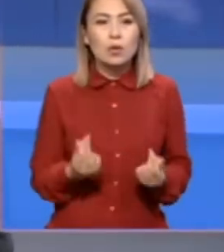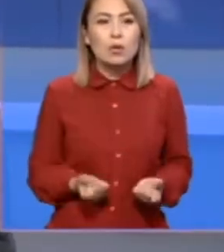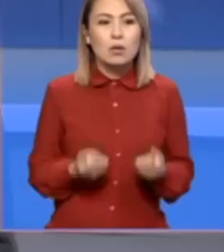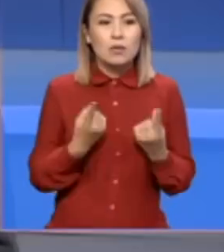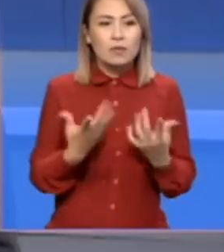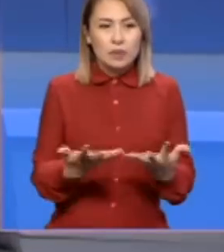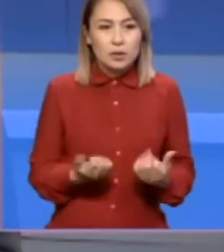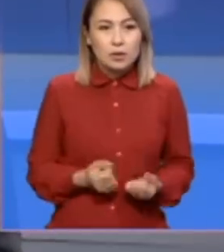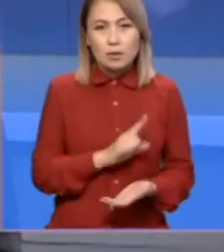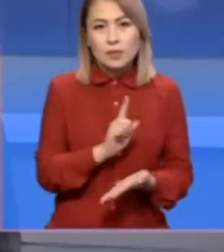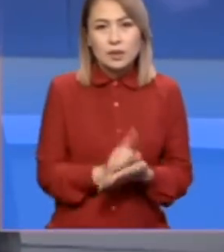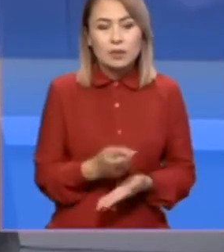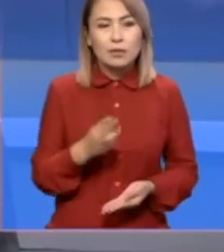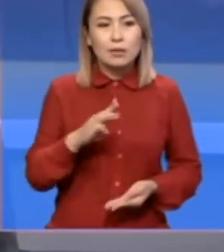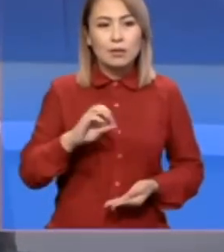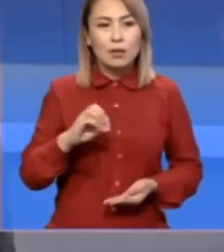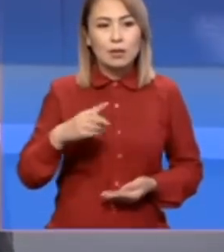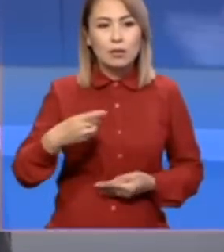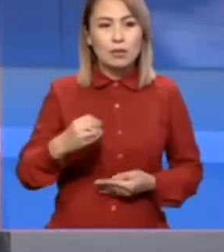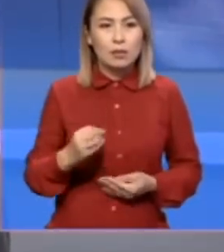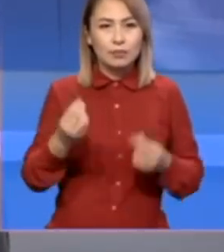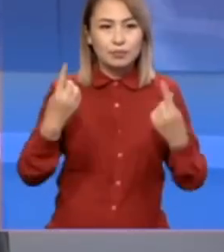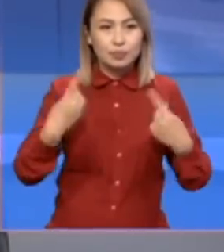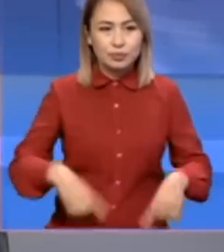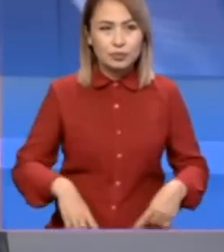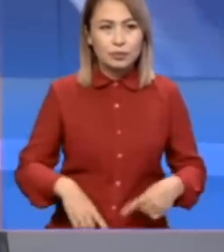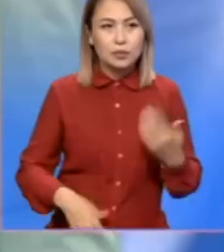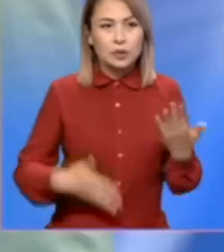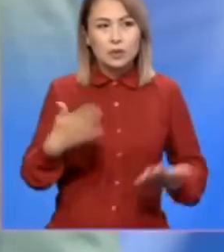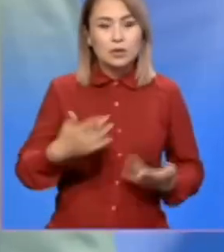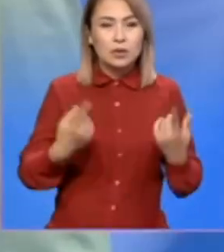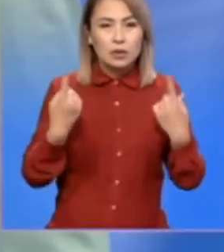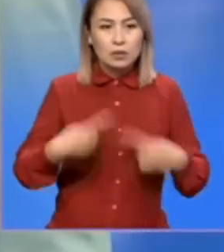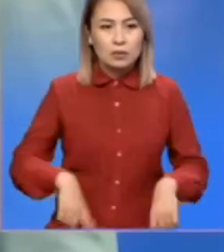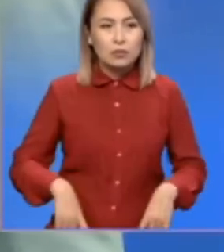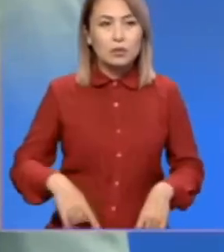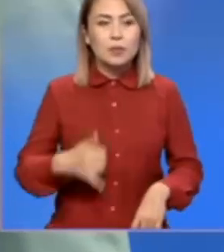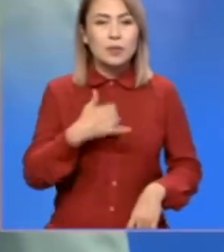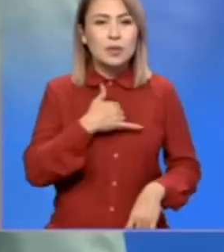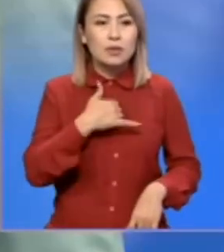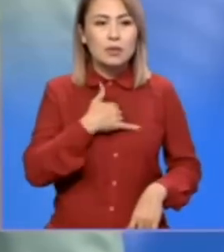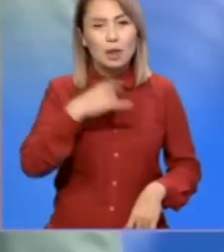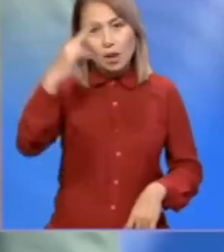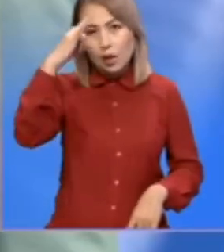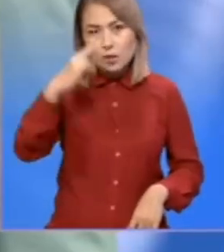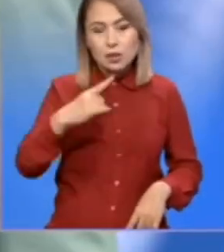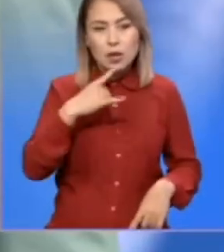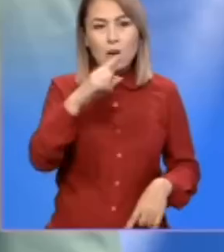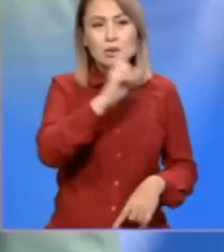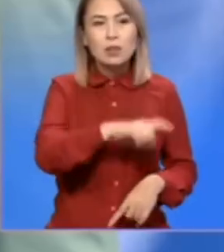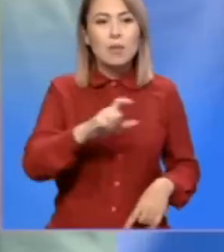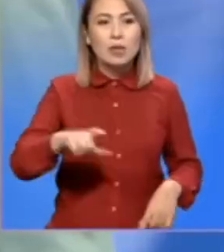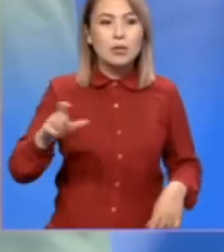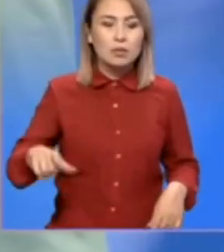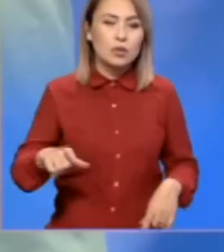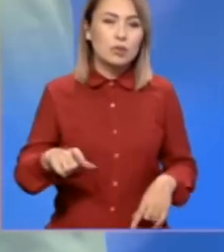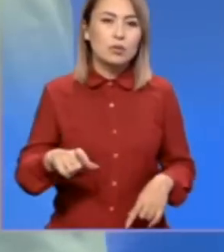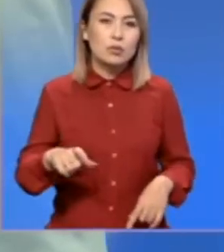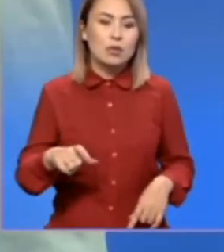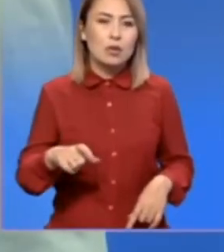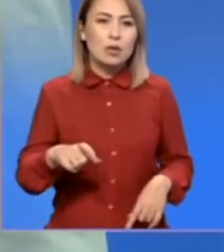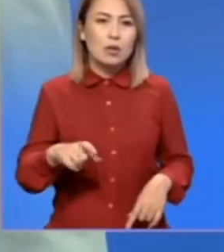Теңге міндетті түрде әлсірейді. Ал әлсіреген теңге біздің Қазақстан азаматтарының тұтыну